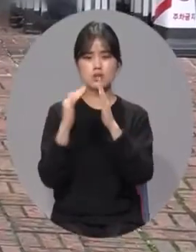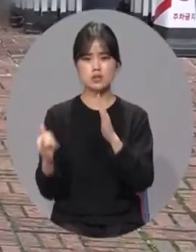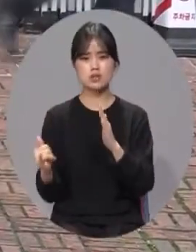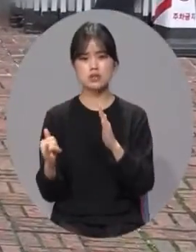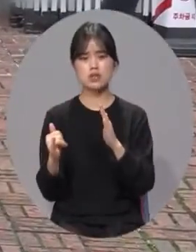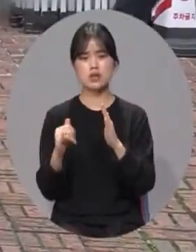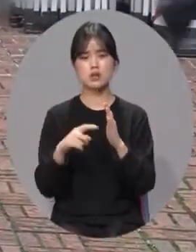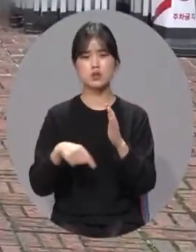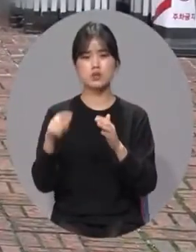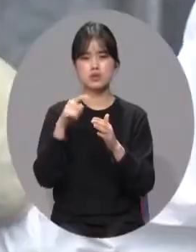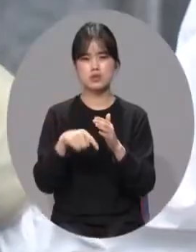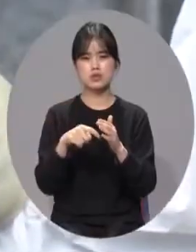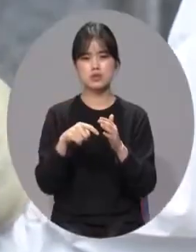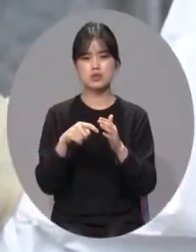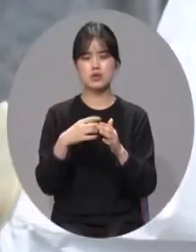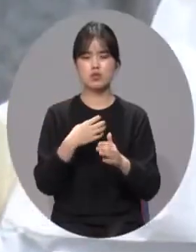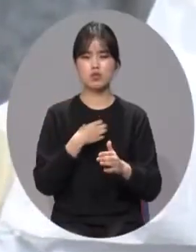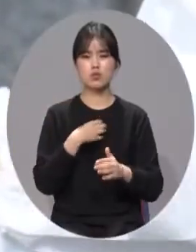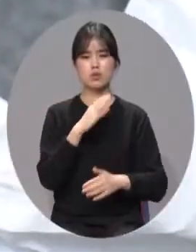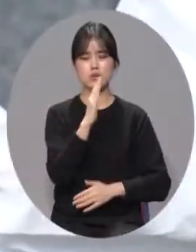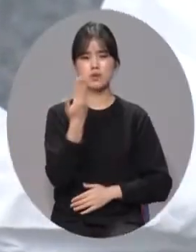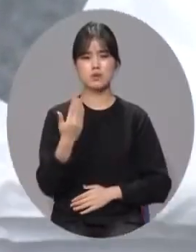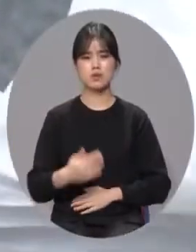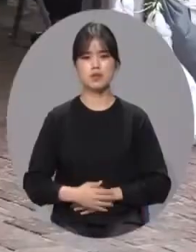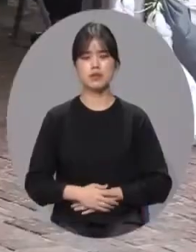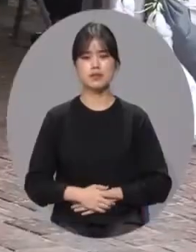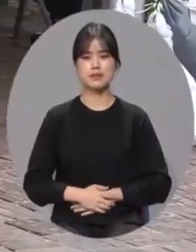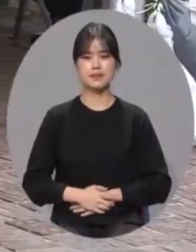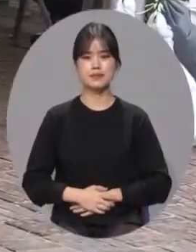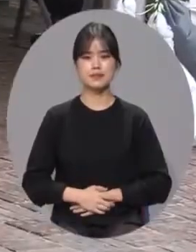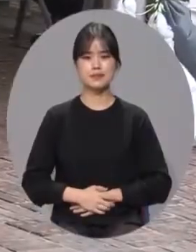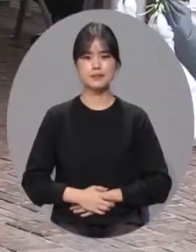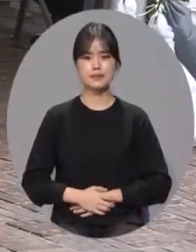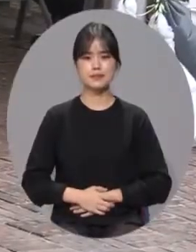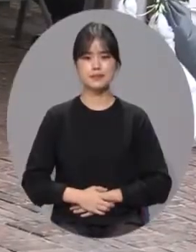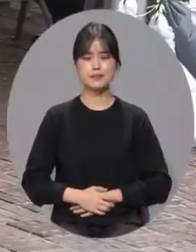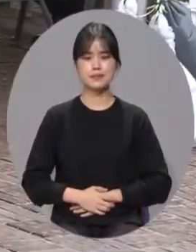우리의 일상이 위협받고 있습니다. MBC 뉴스 강동엽입니다.